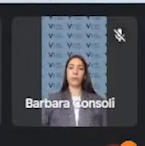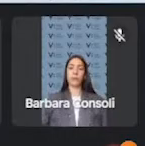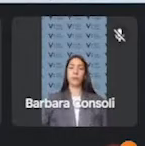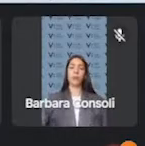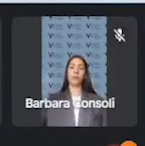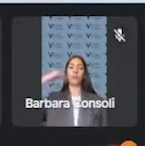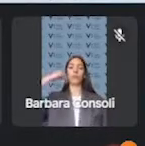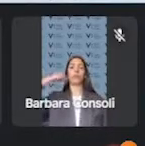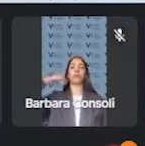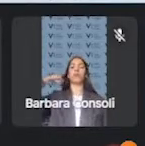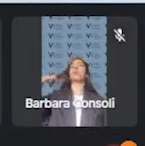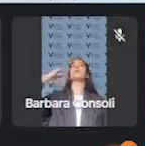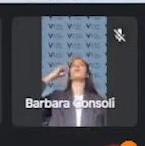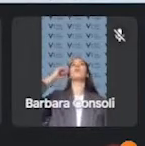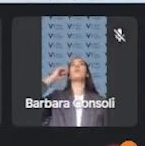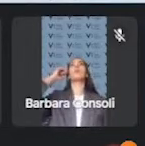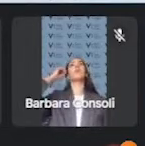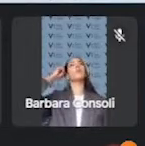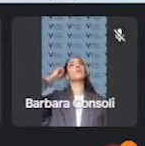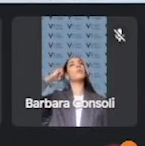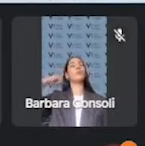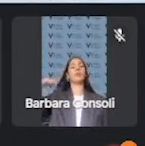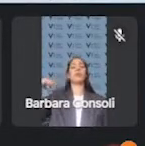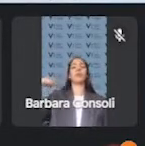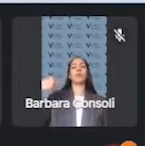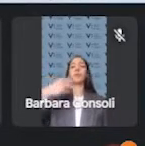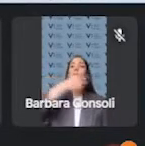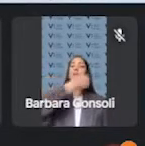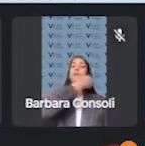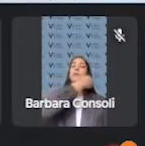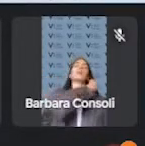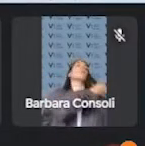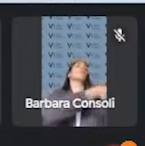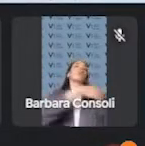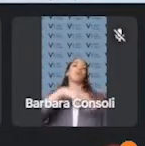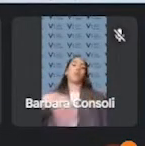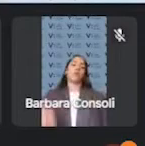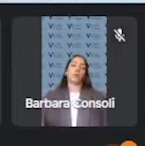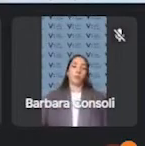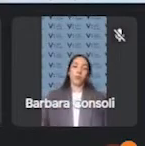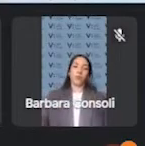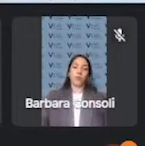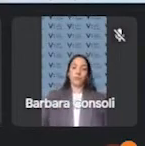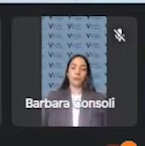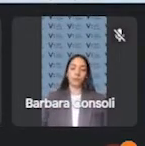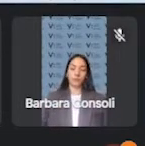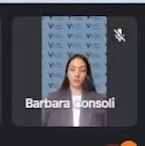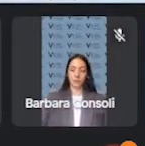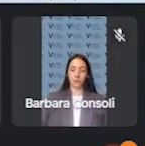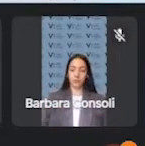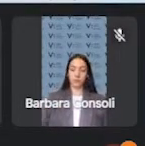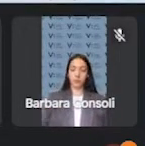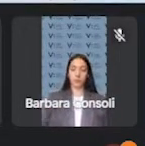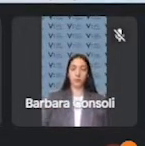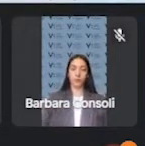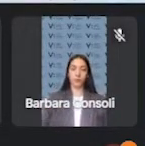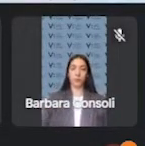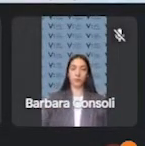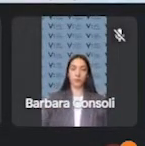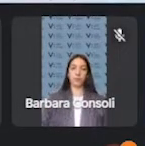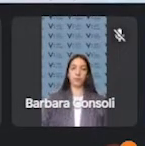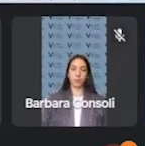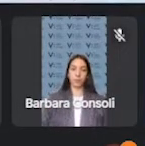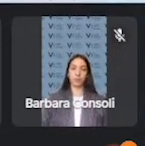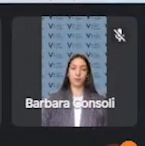credo ci sia molto, molto da dire. Queste sono, diciamo, le professioni più che